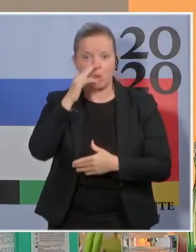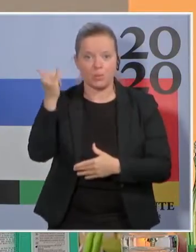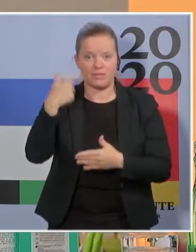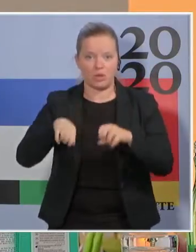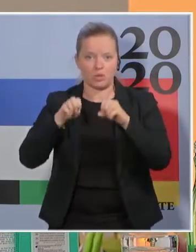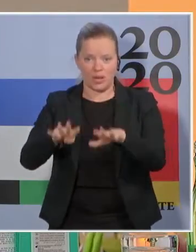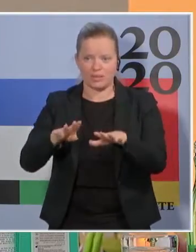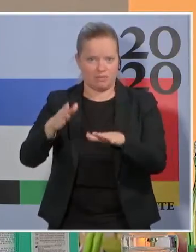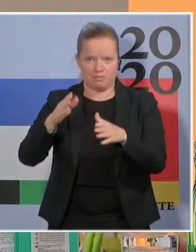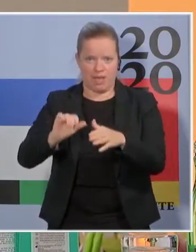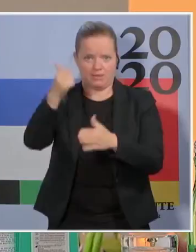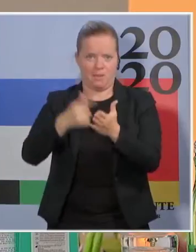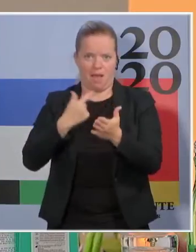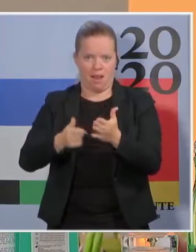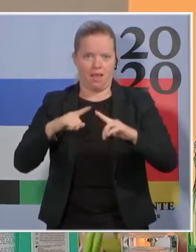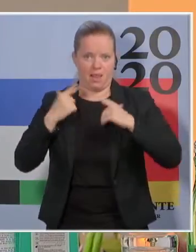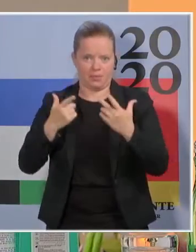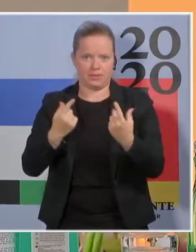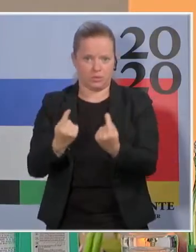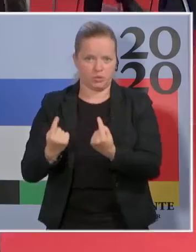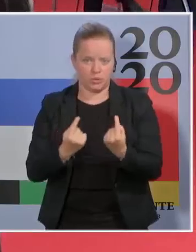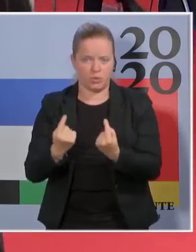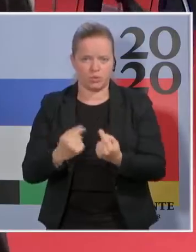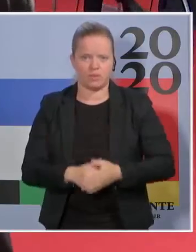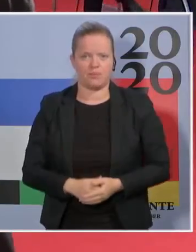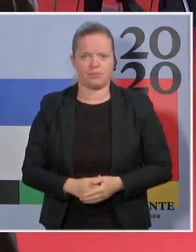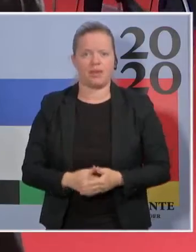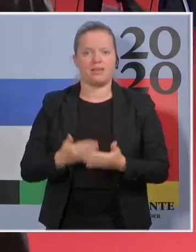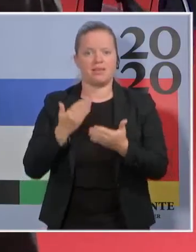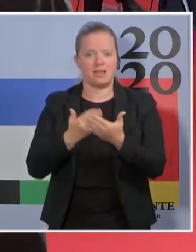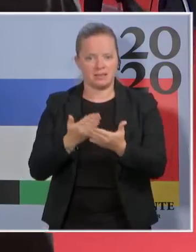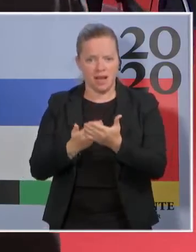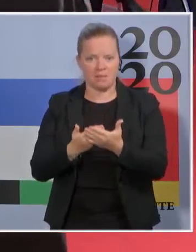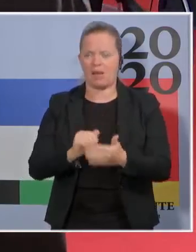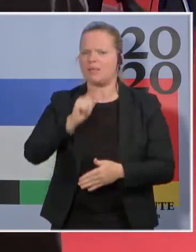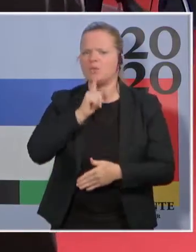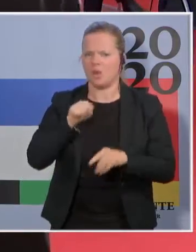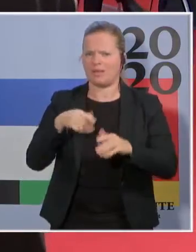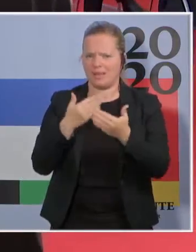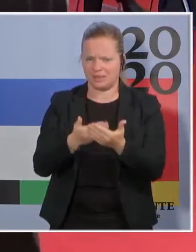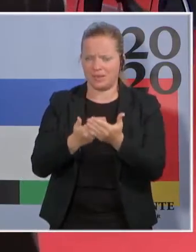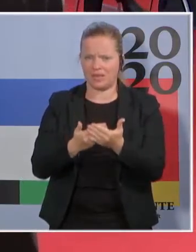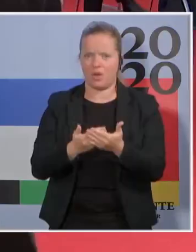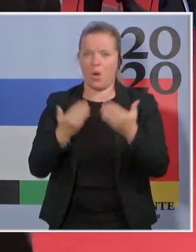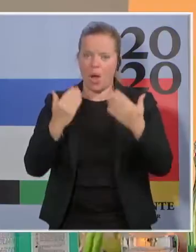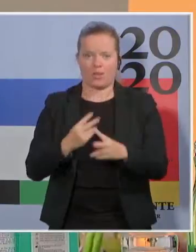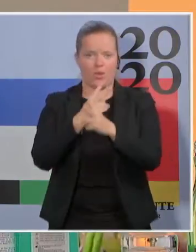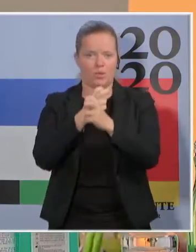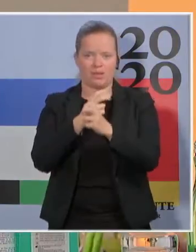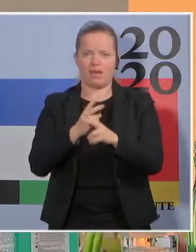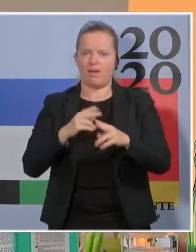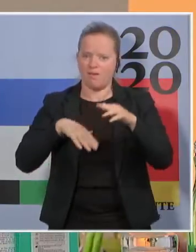2019. Und nicht nur deswegen, aber auch deswegen sind wir heute in Österreich voll des Lobes für